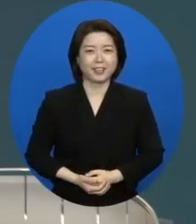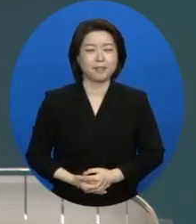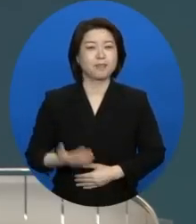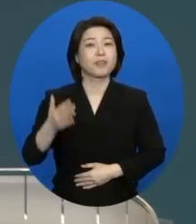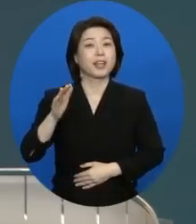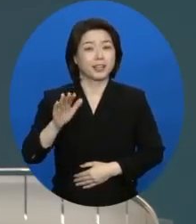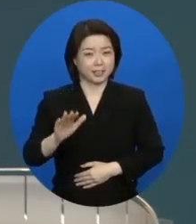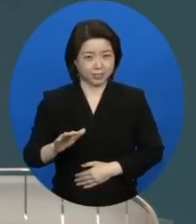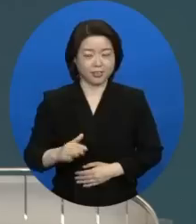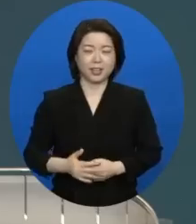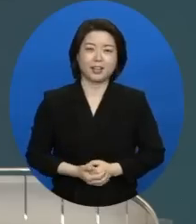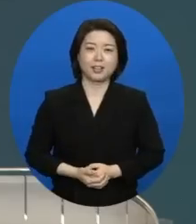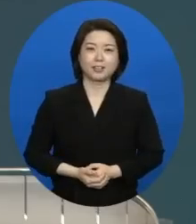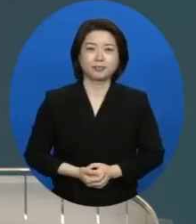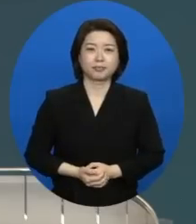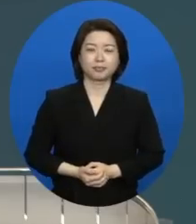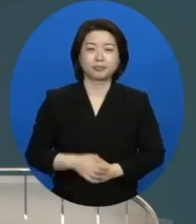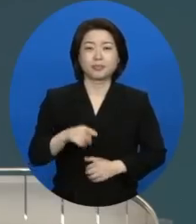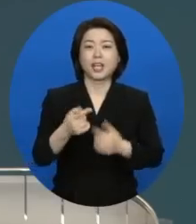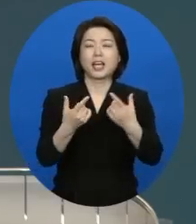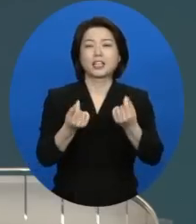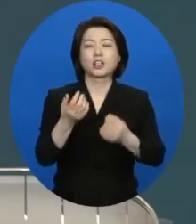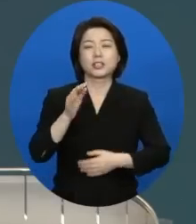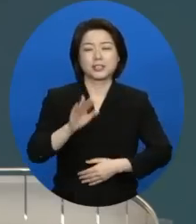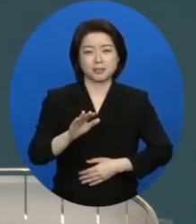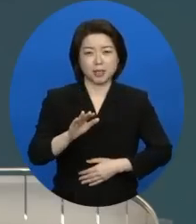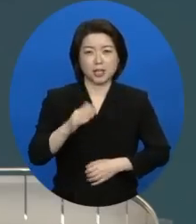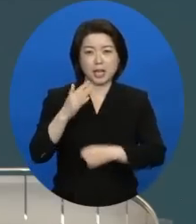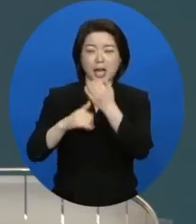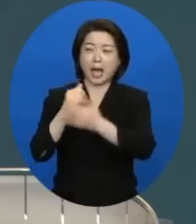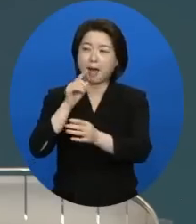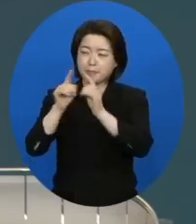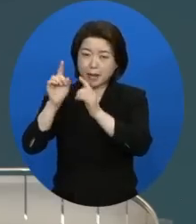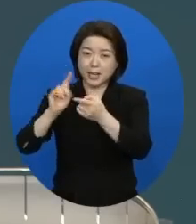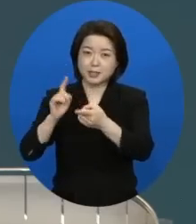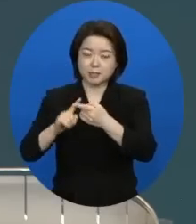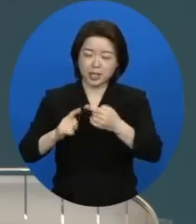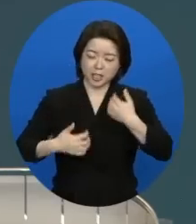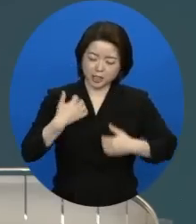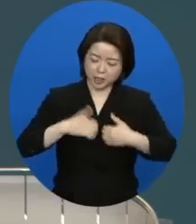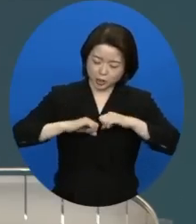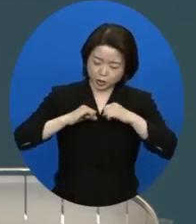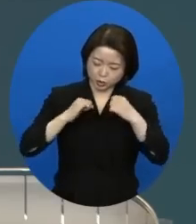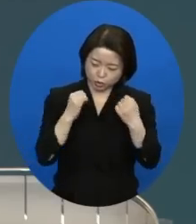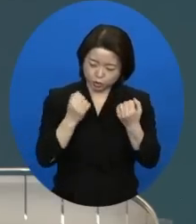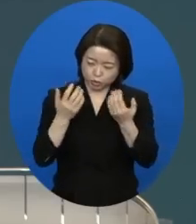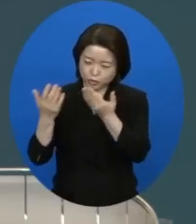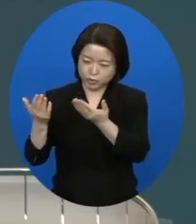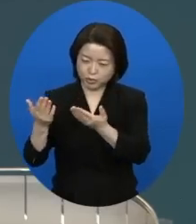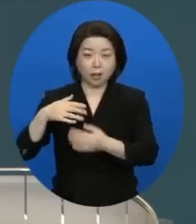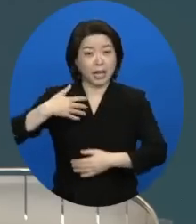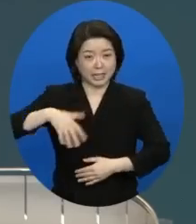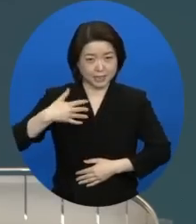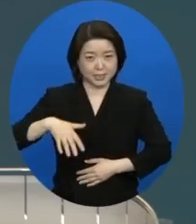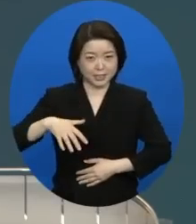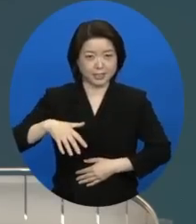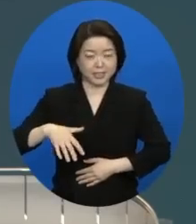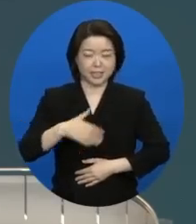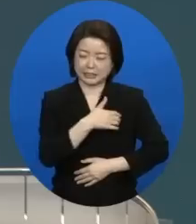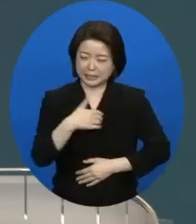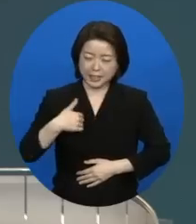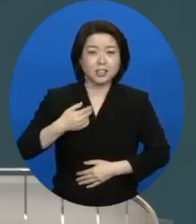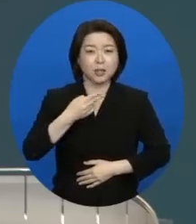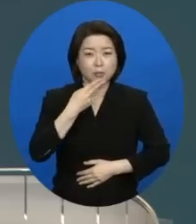그러나 그렇다고 해서 하나님의 말씀대로 즐거이 순종이 안 되고 있다, 자신이